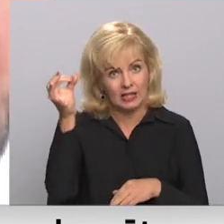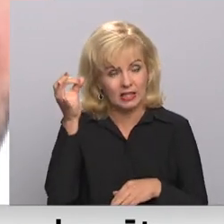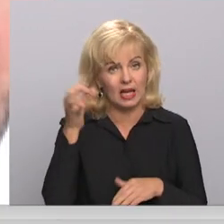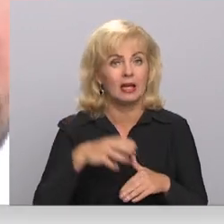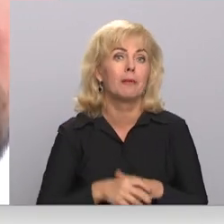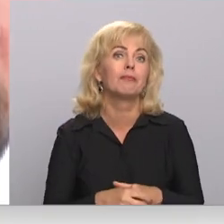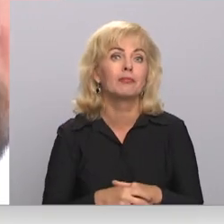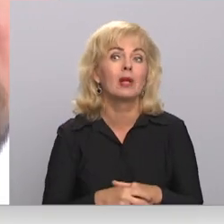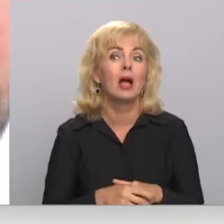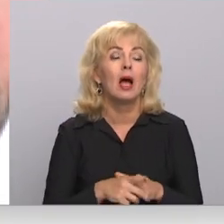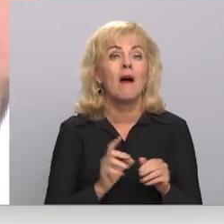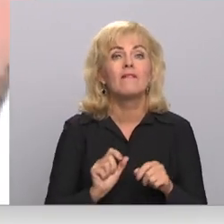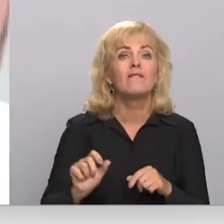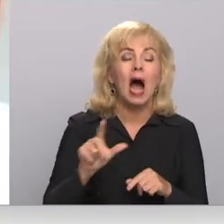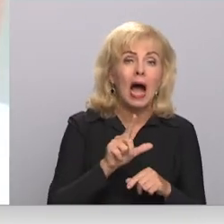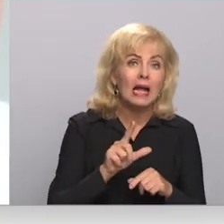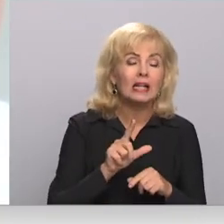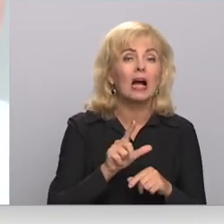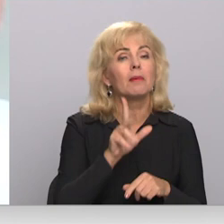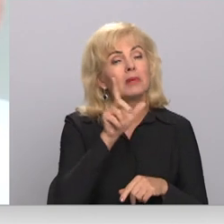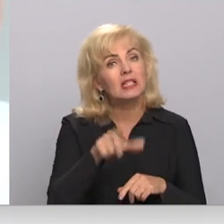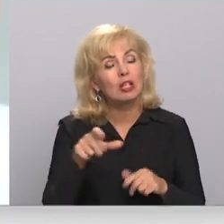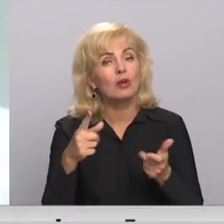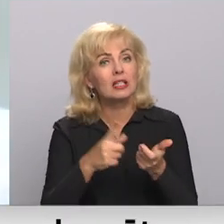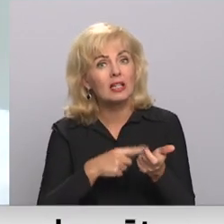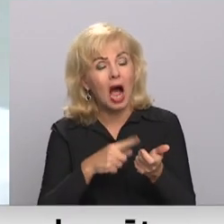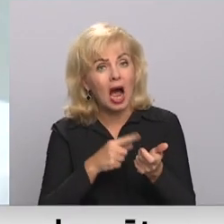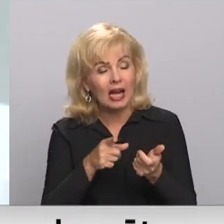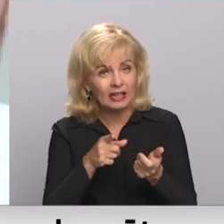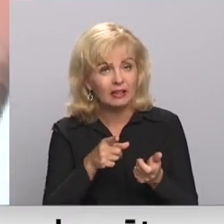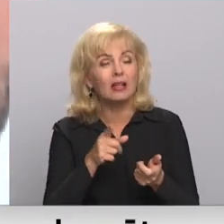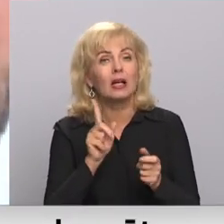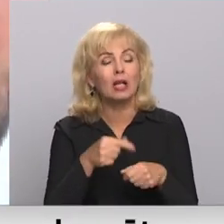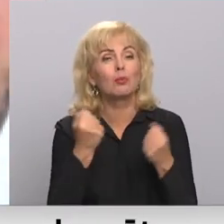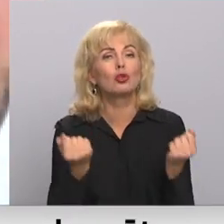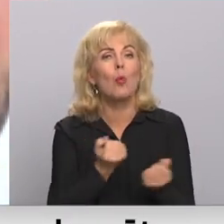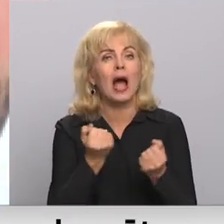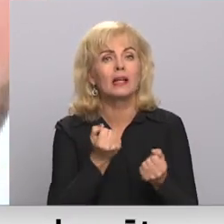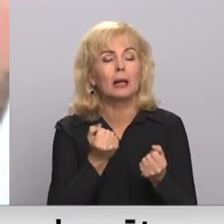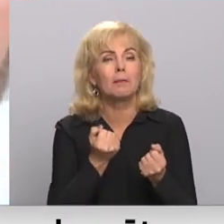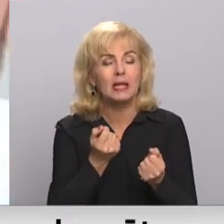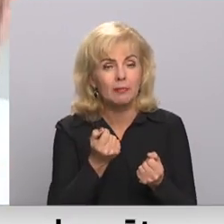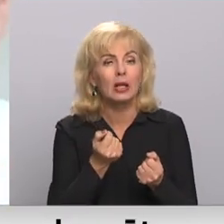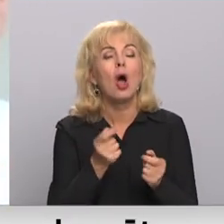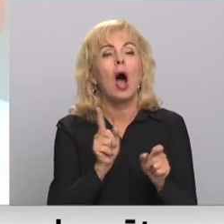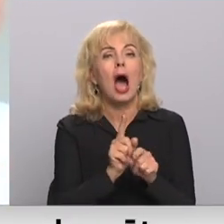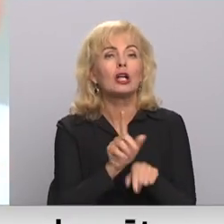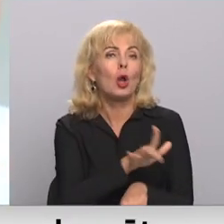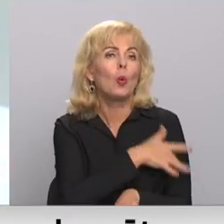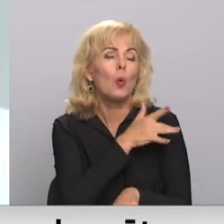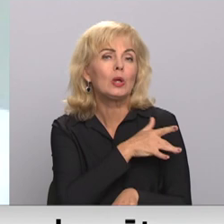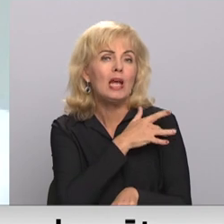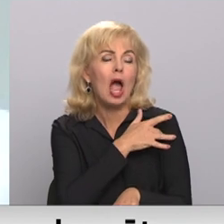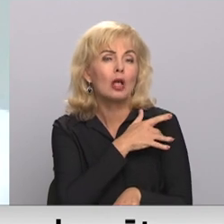būtībā pastiprinam vai vairojam cilvēku skaitu terminālā, kuri tiks tur nodarbināti, kurjeru skaitu mēs